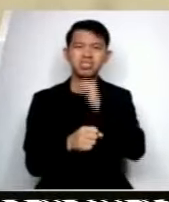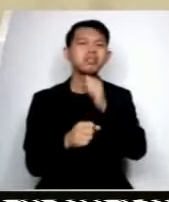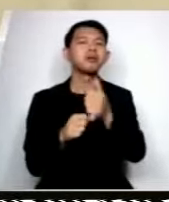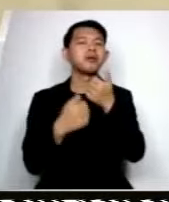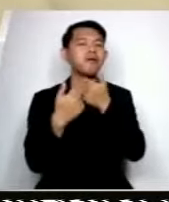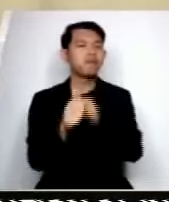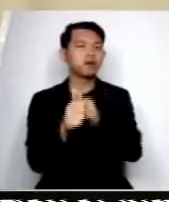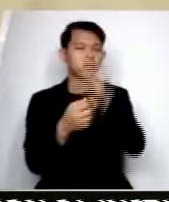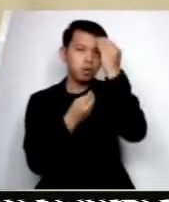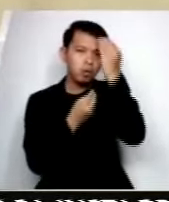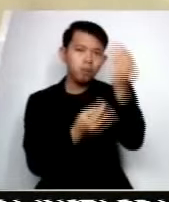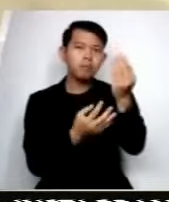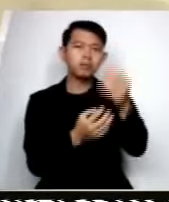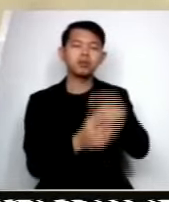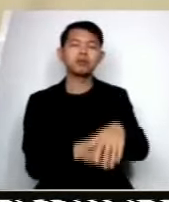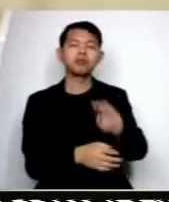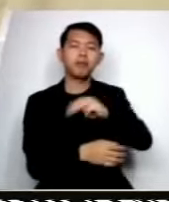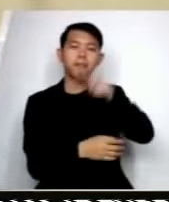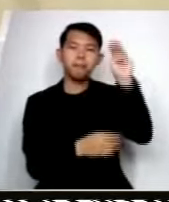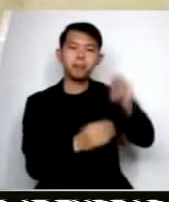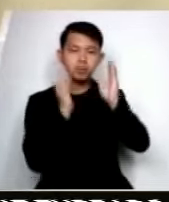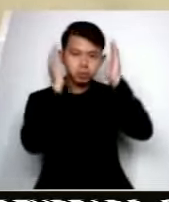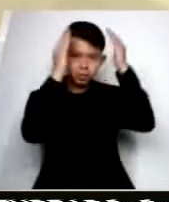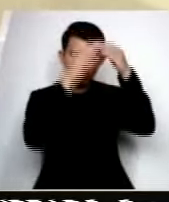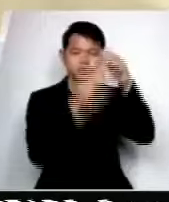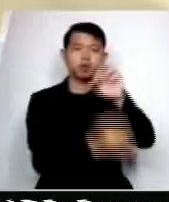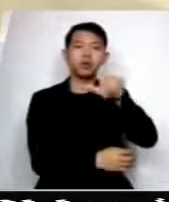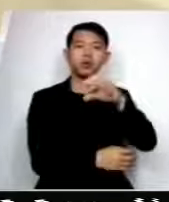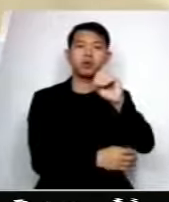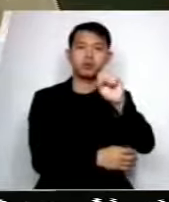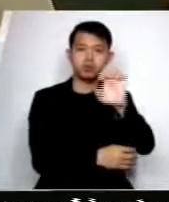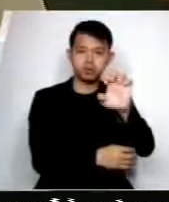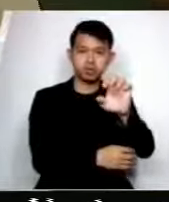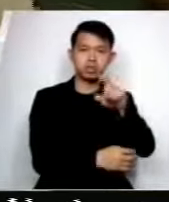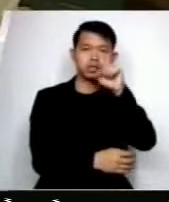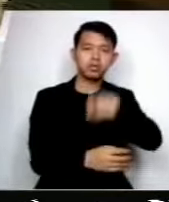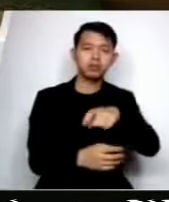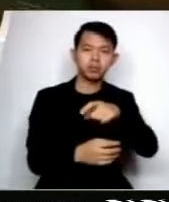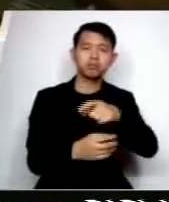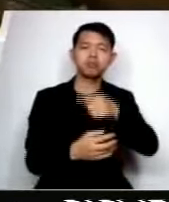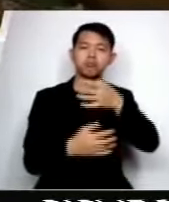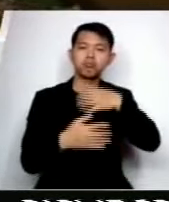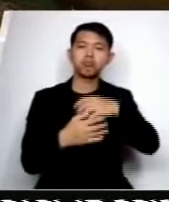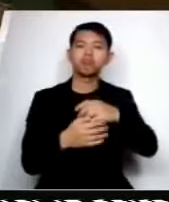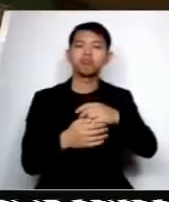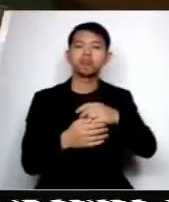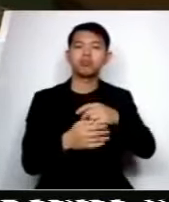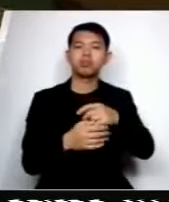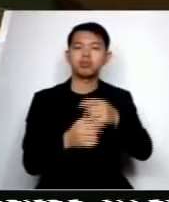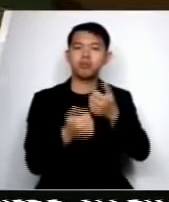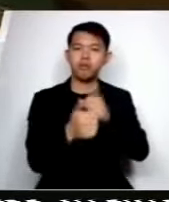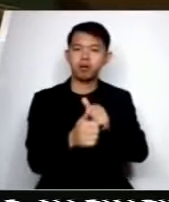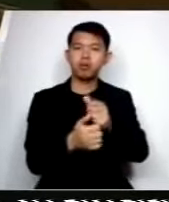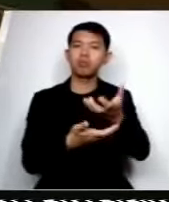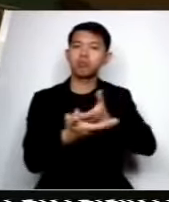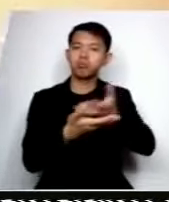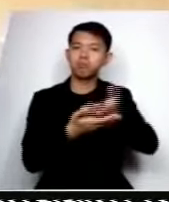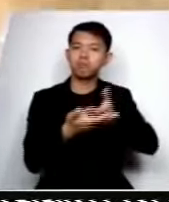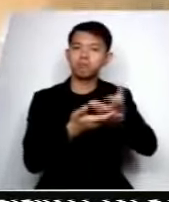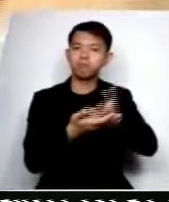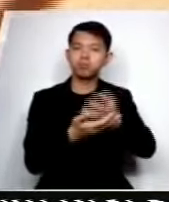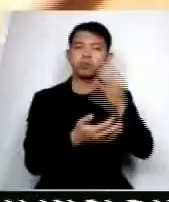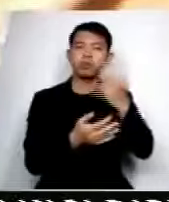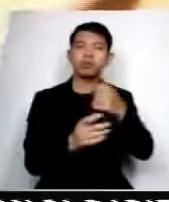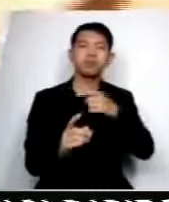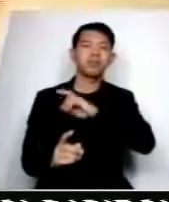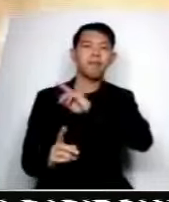Manila Archbishop Jose Advincula na sumailalim siya sa counseling dahil sa anilay na pupunang unstable personality.